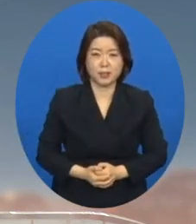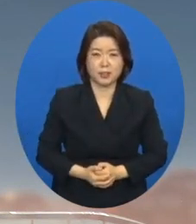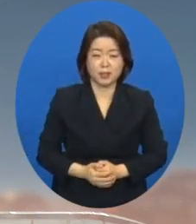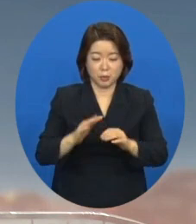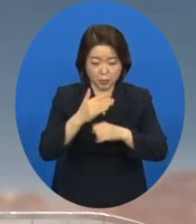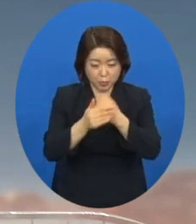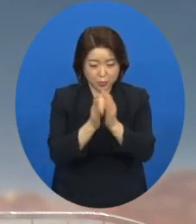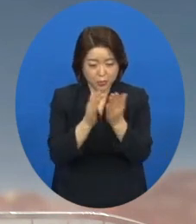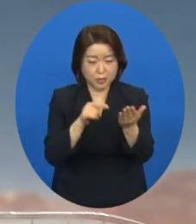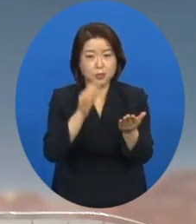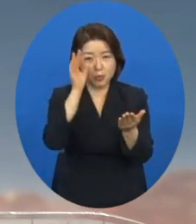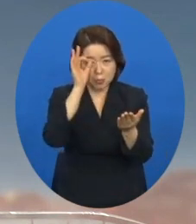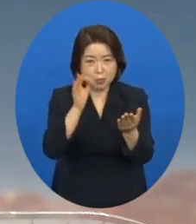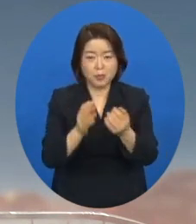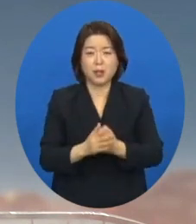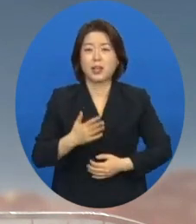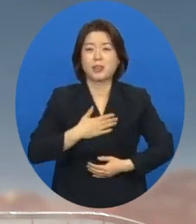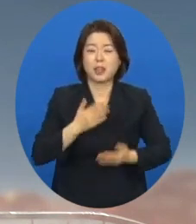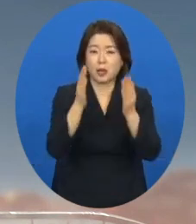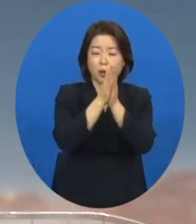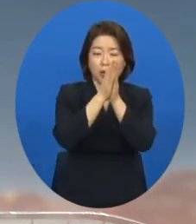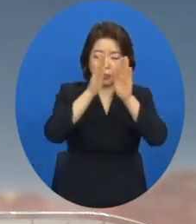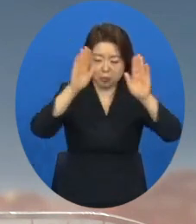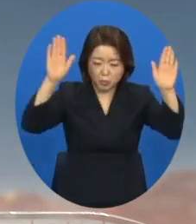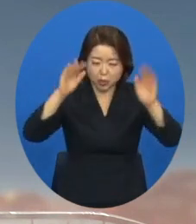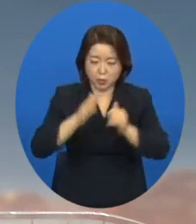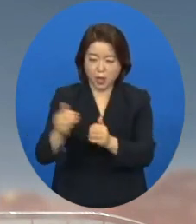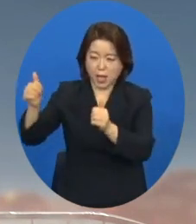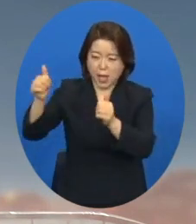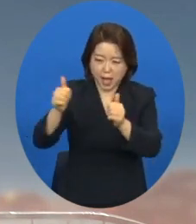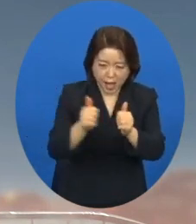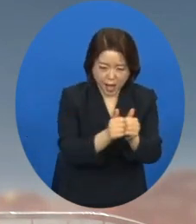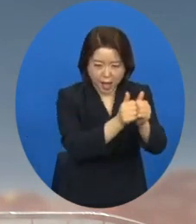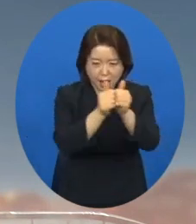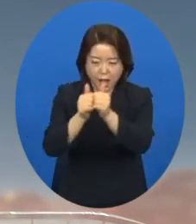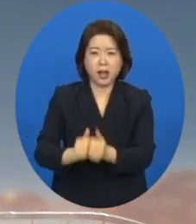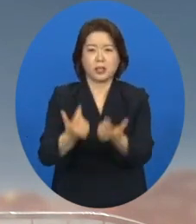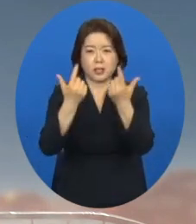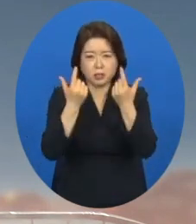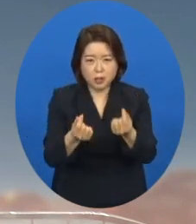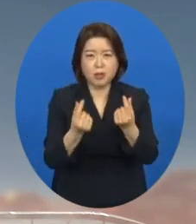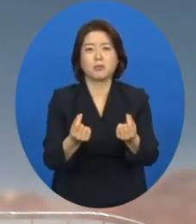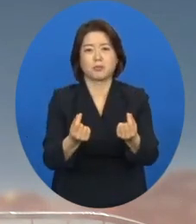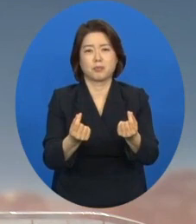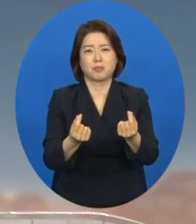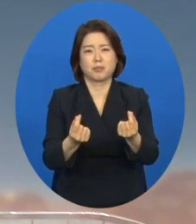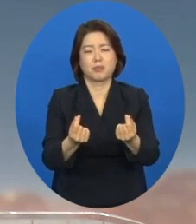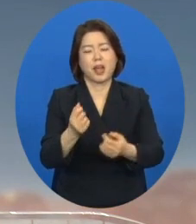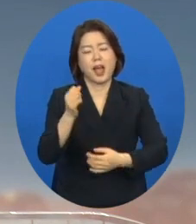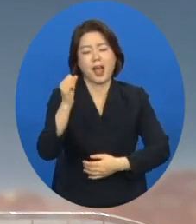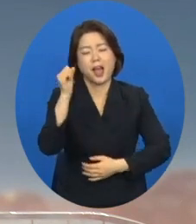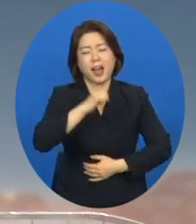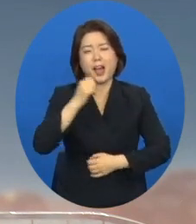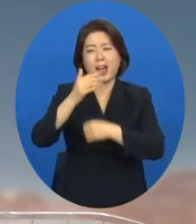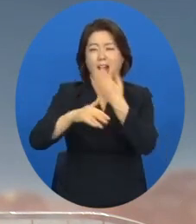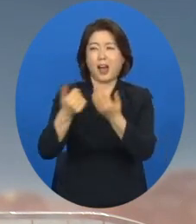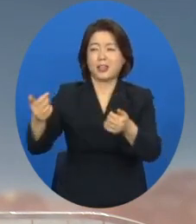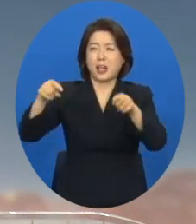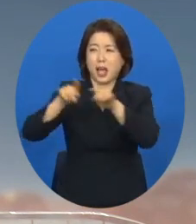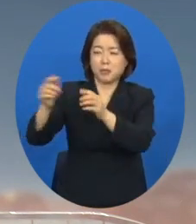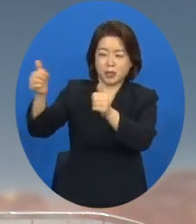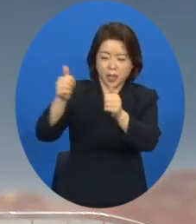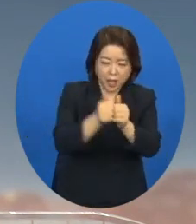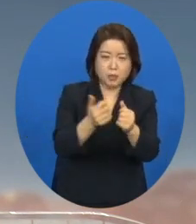말씀에? 내가 모세와 함께 하였던 것 같이 하나님이 함께 하셔서 그도 주님의